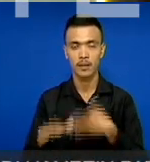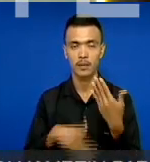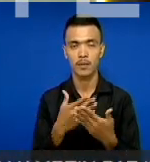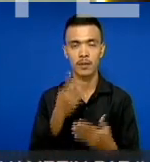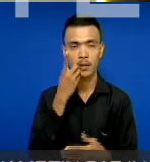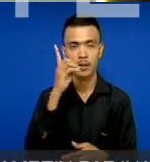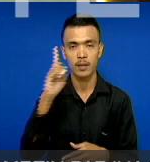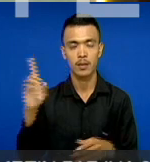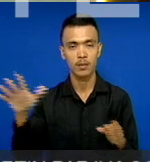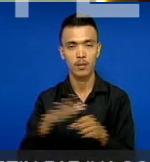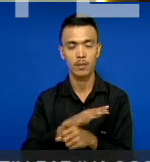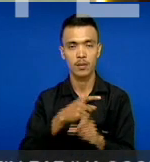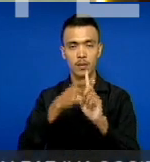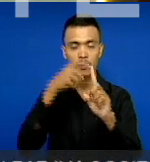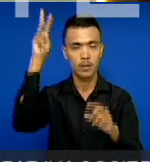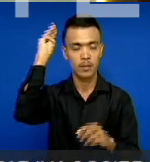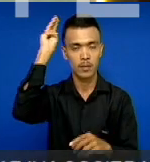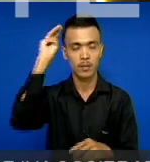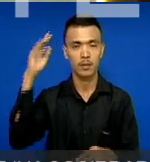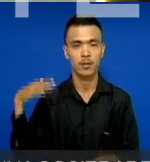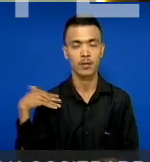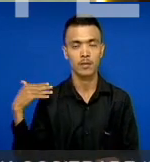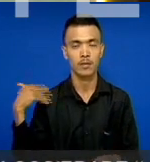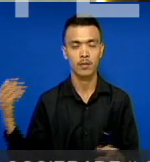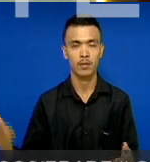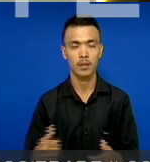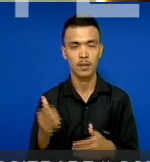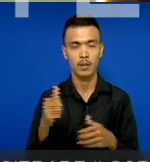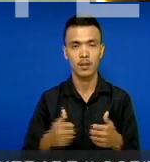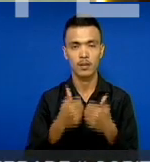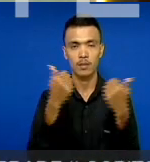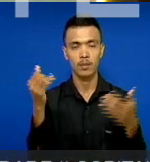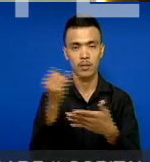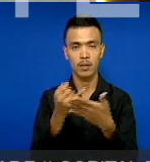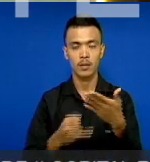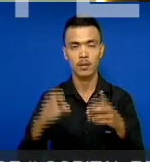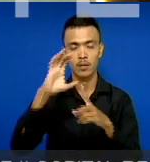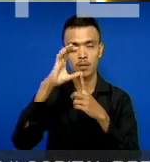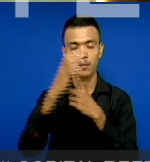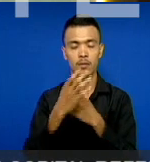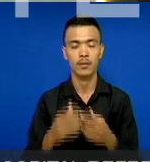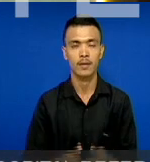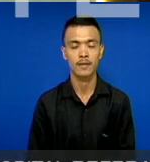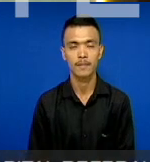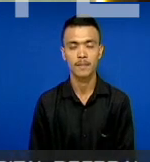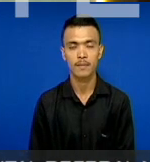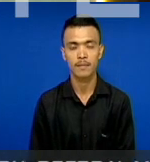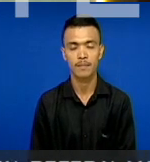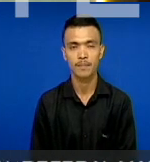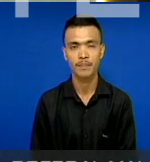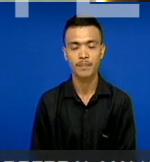husti ministru Juventude Desportu i Arte Cultura. Husi salam gabineti MZ Agdili hau beti